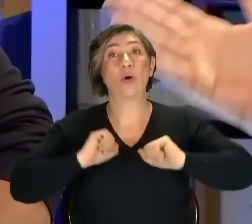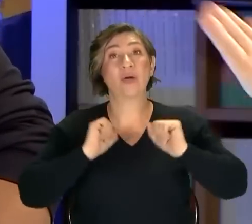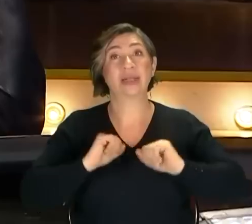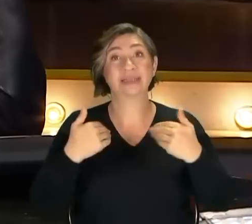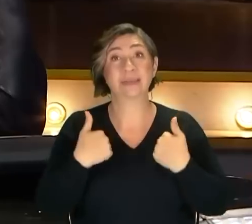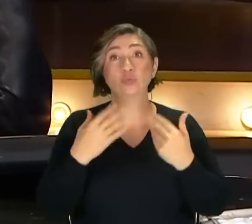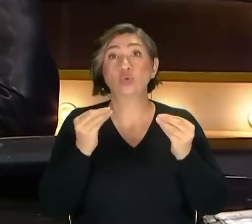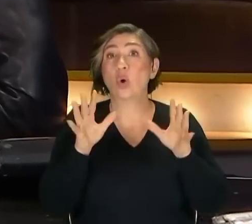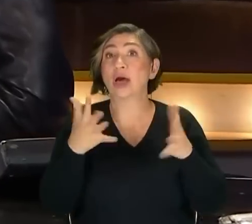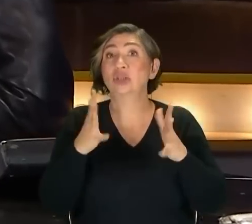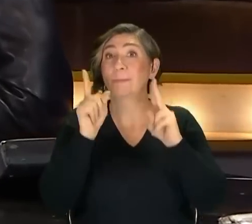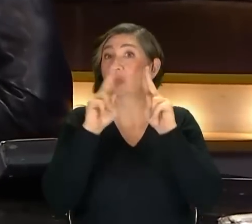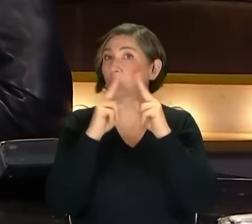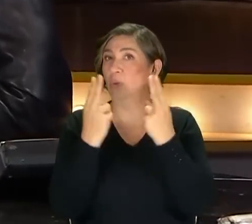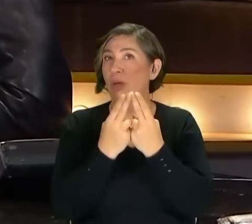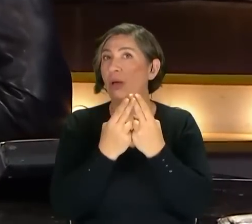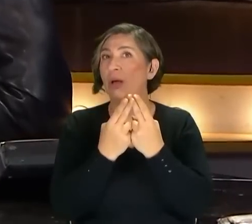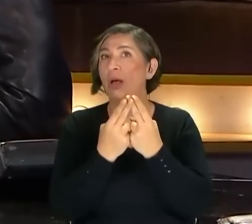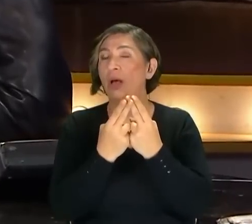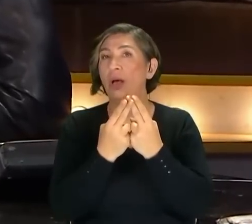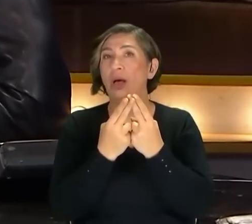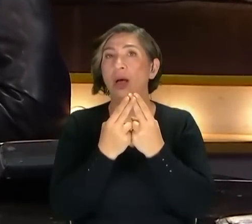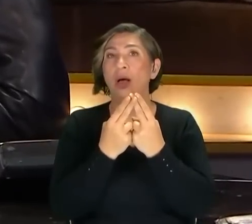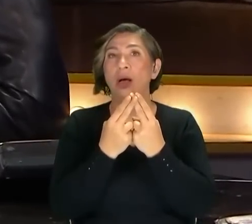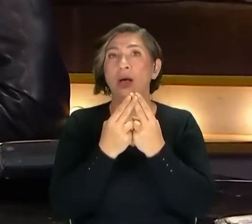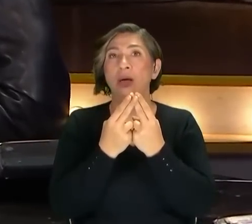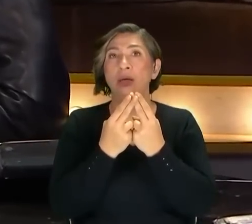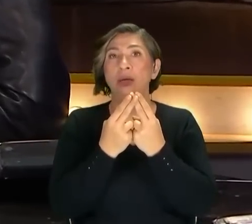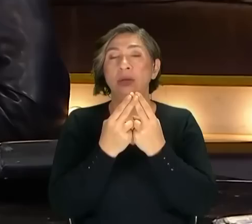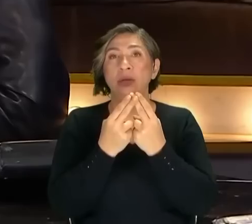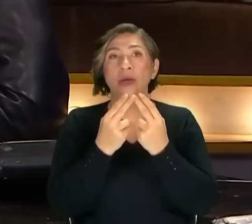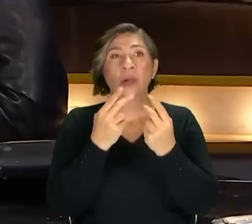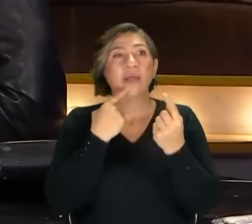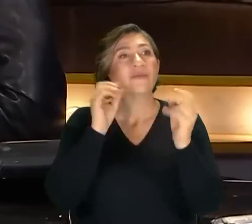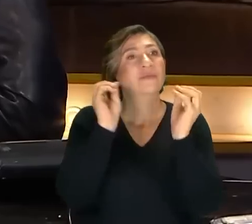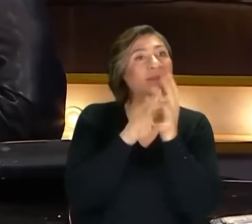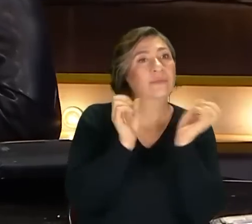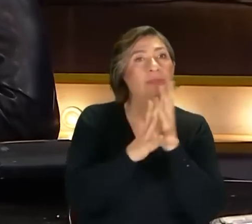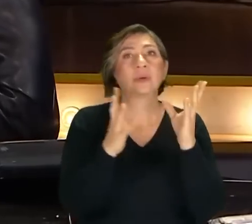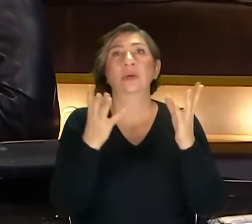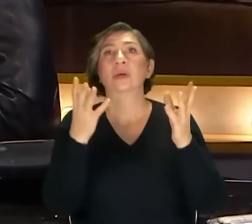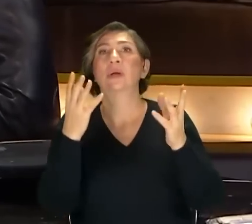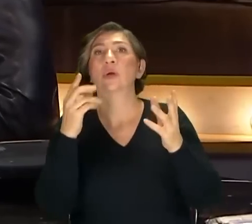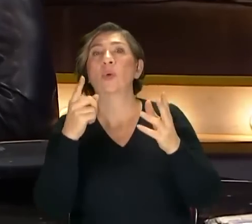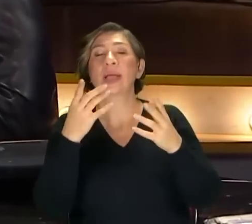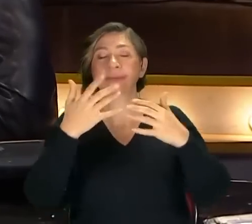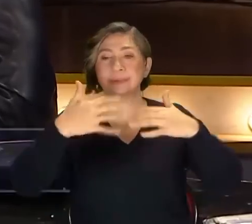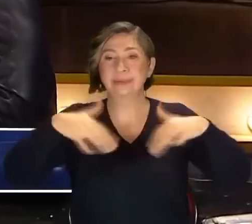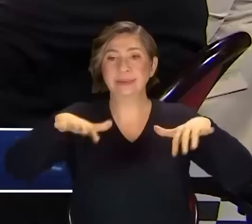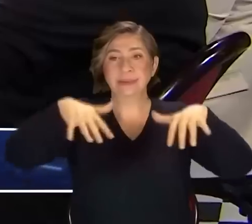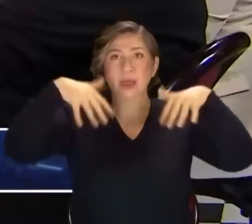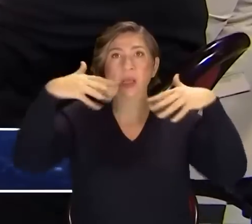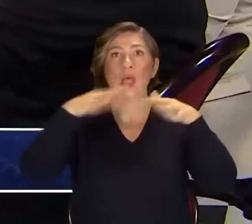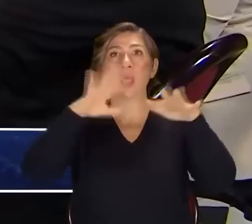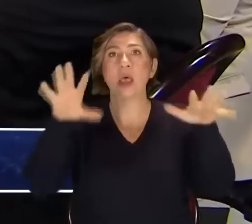provalarındayım. Çok acayip bir dünya. Böyle şeyler, takılmalar falan filan yani böyle sahne üzerine